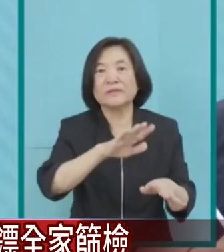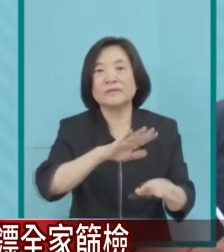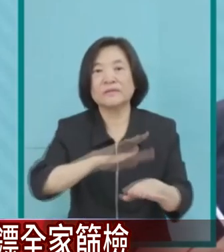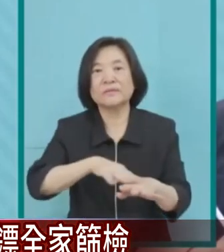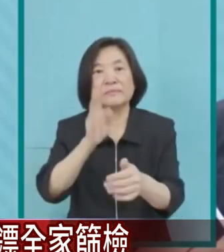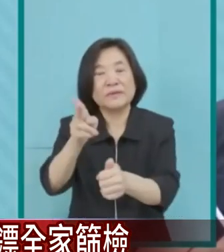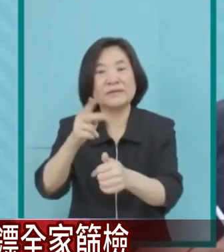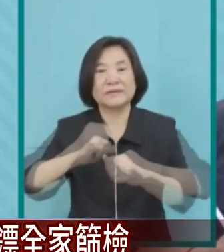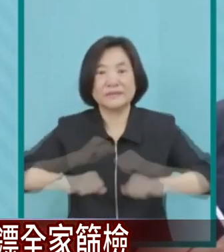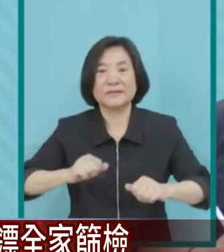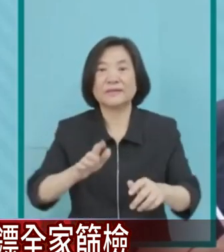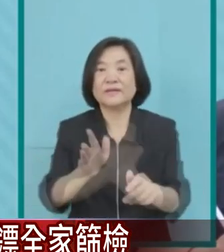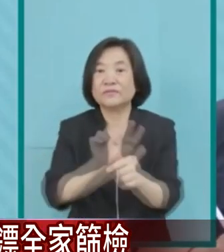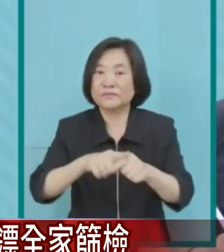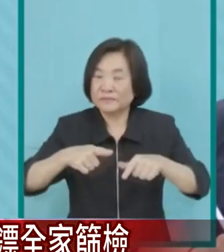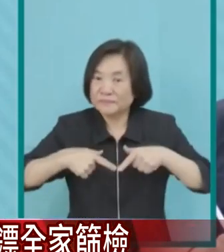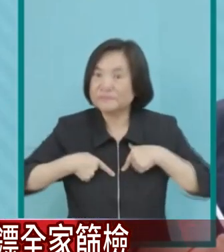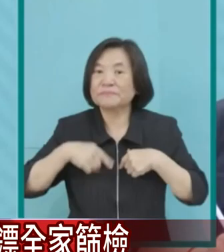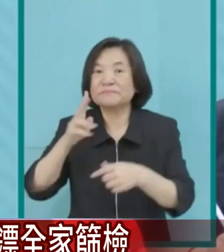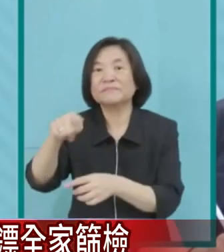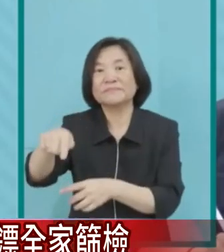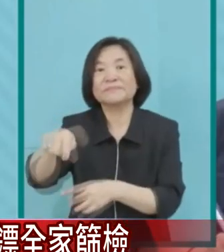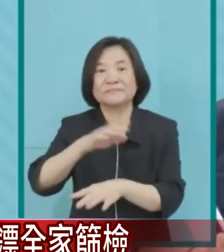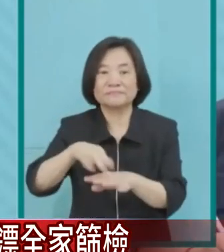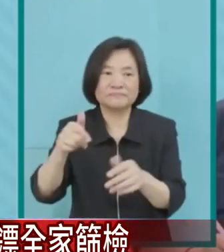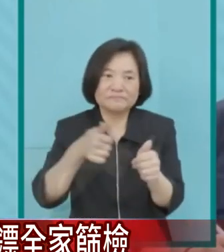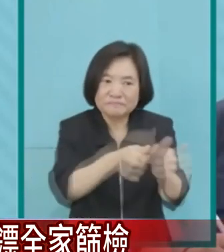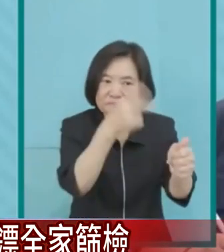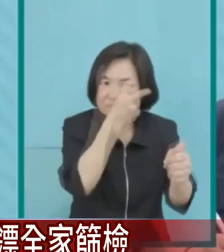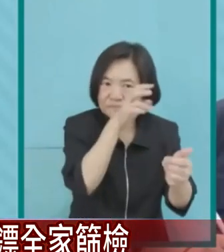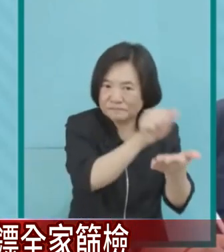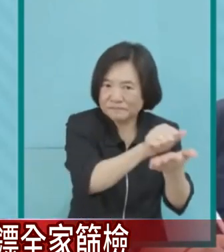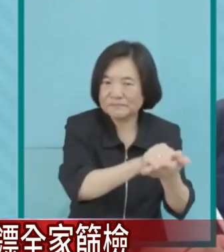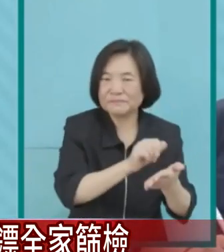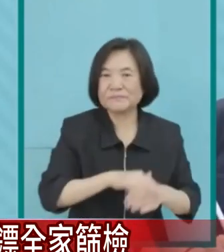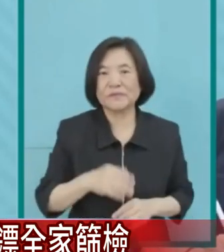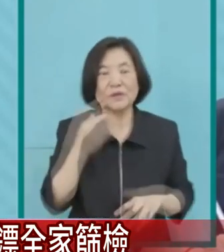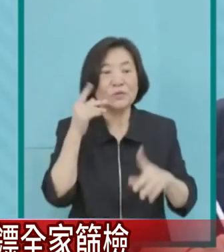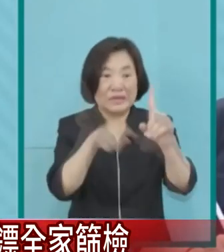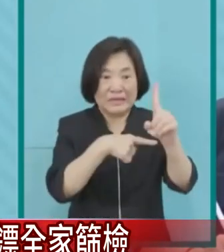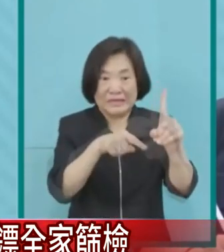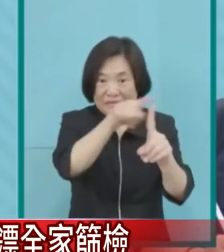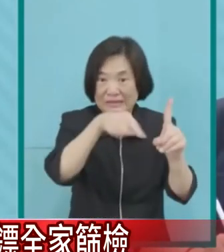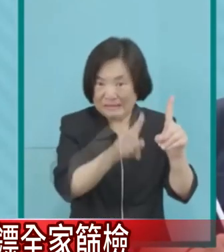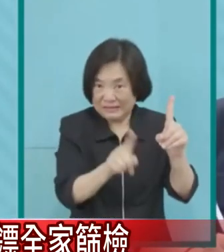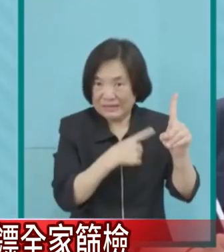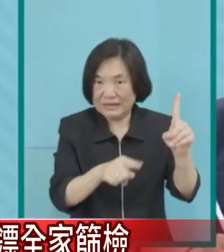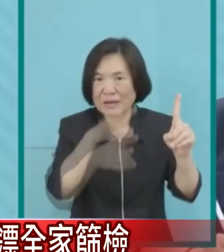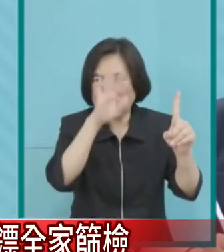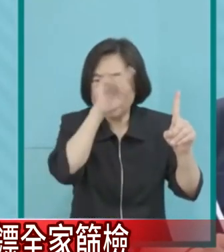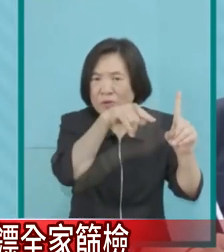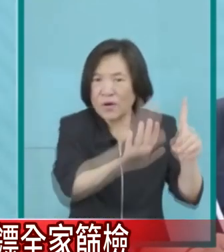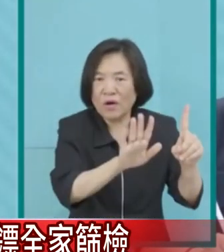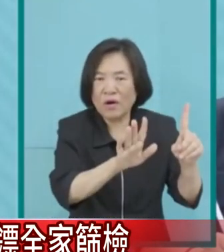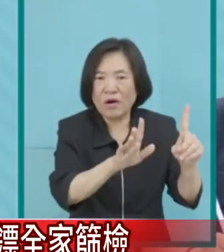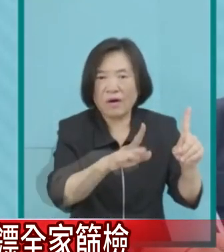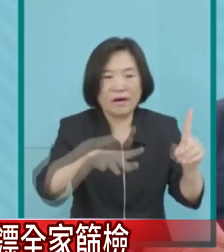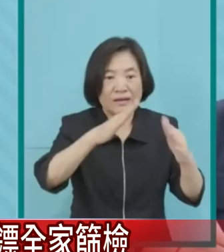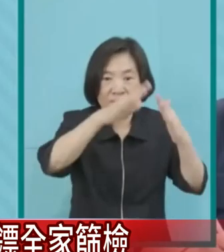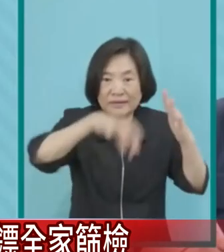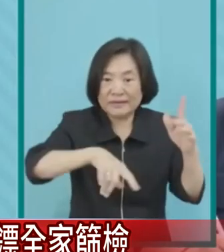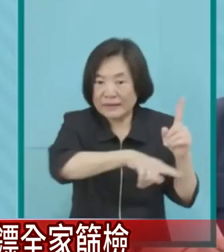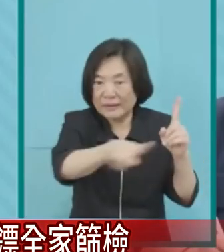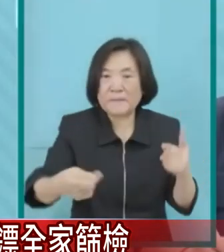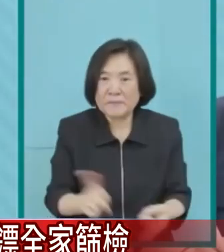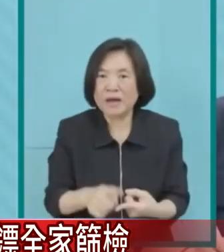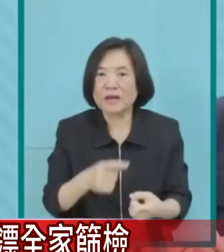调跟追踪，你知道哦，以我们现在一个新的政策是哦，这一人中标全家筛检的，如果有一个确诊者，你知